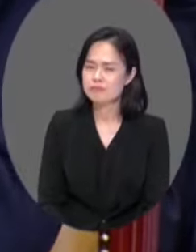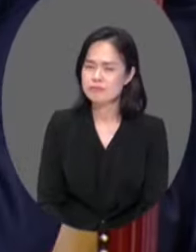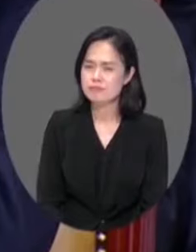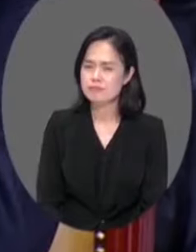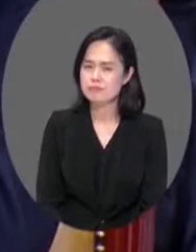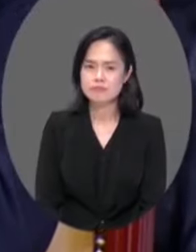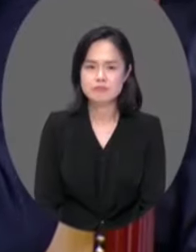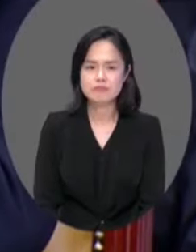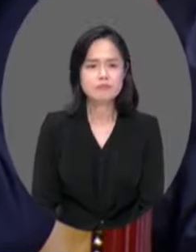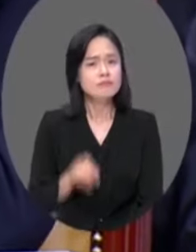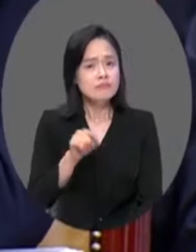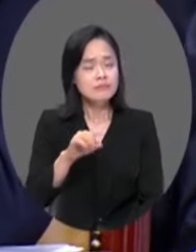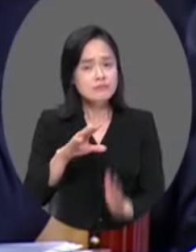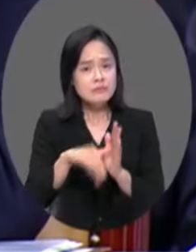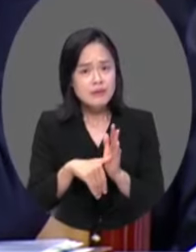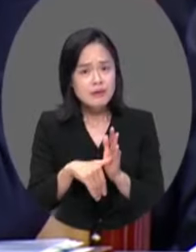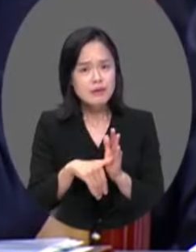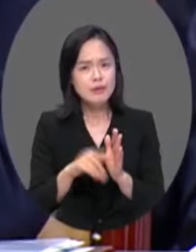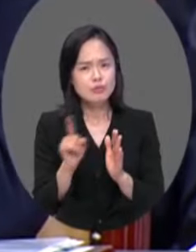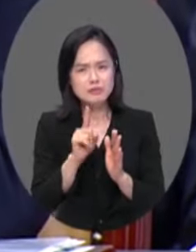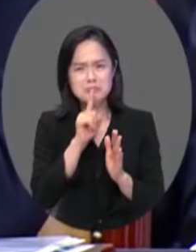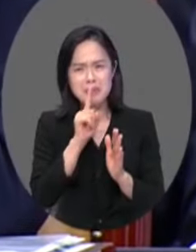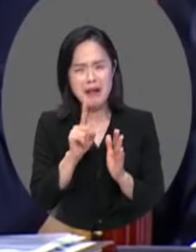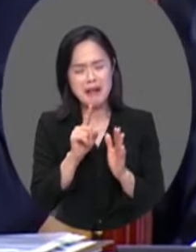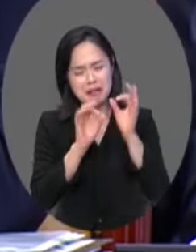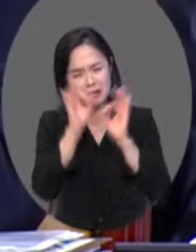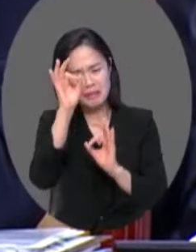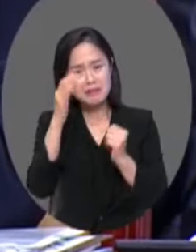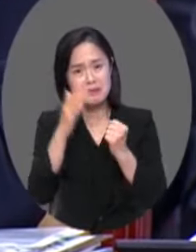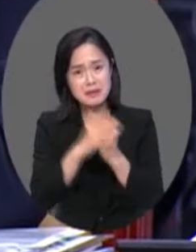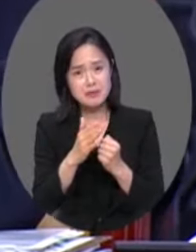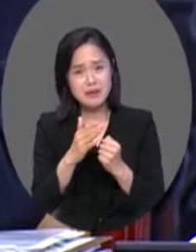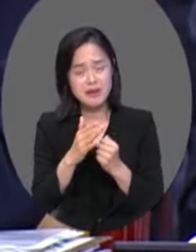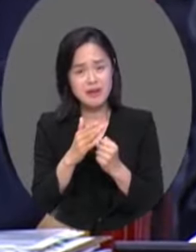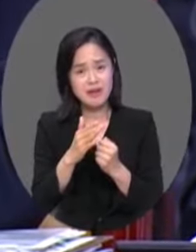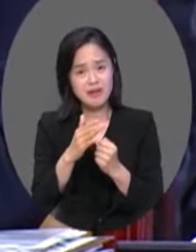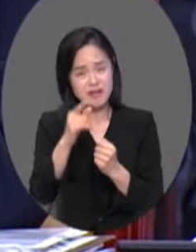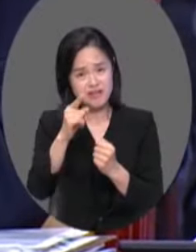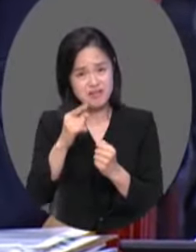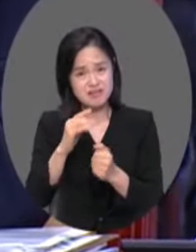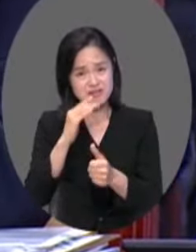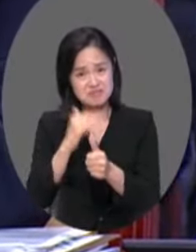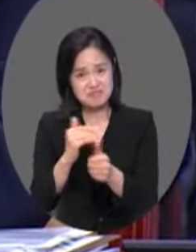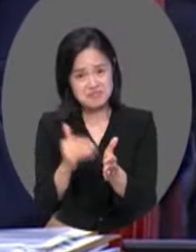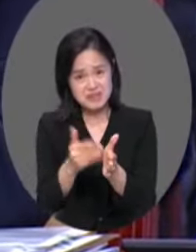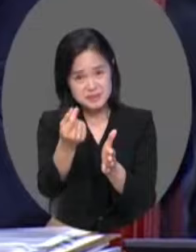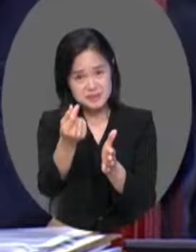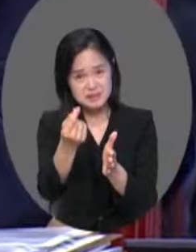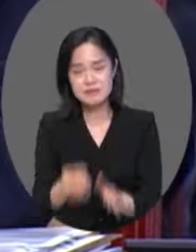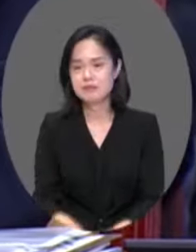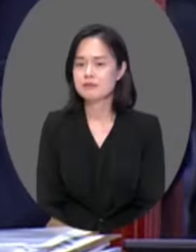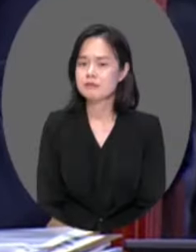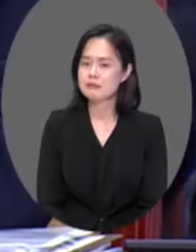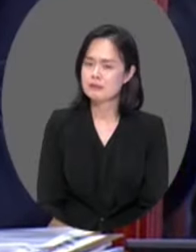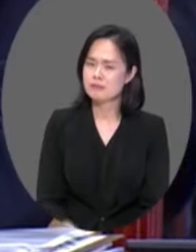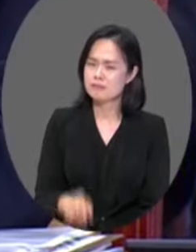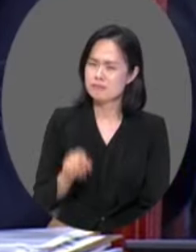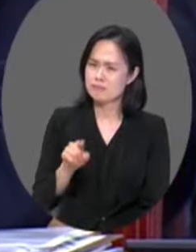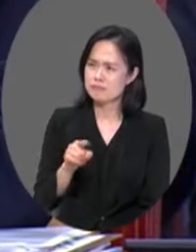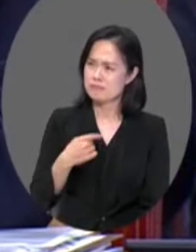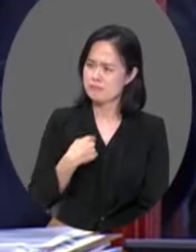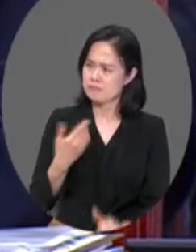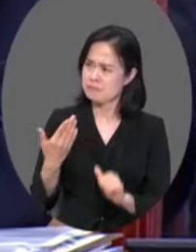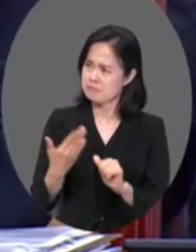올렸다가 윤석열 캠프에 세촉되셨죠? 아 그건 그게 사퇴하고 연관이 되어 있는지도 모르겠으나 저는 그 제